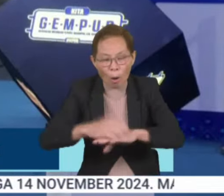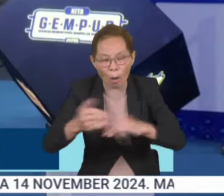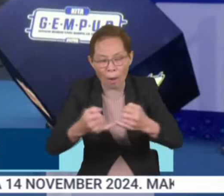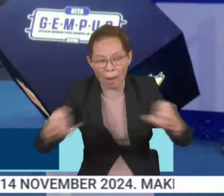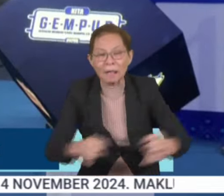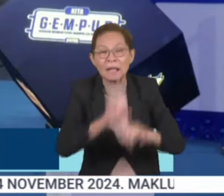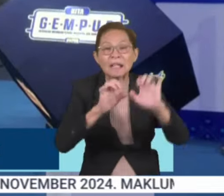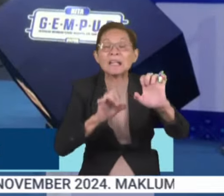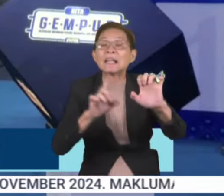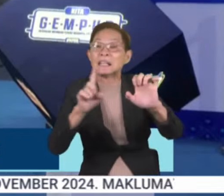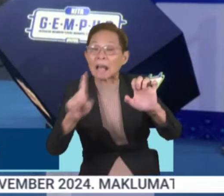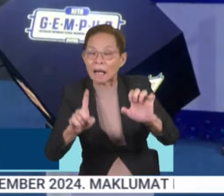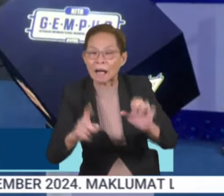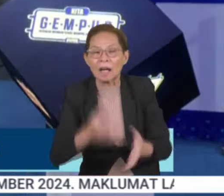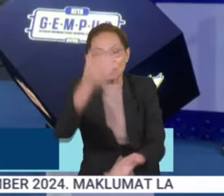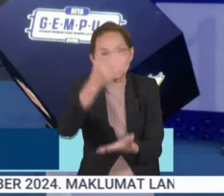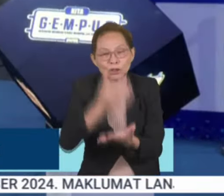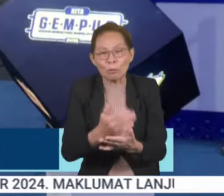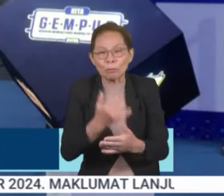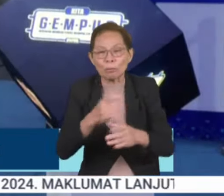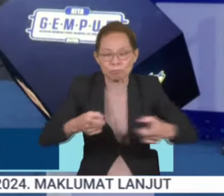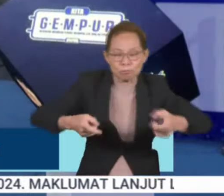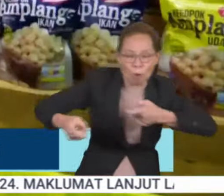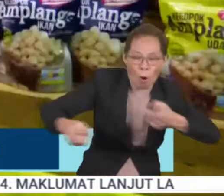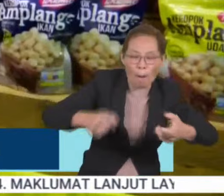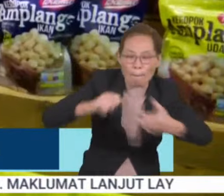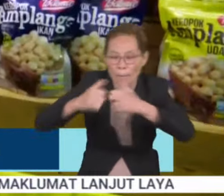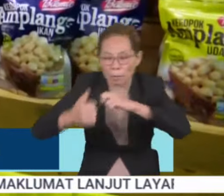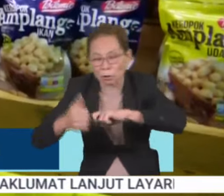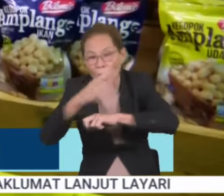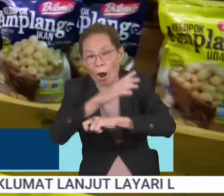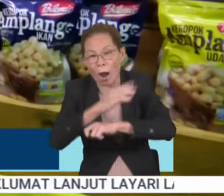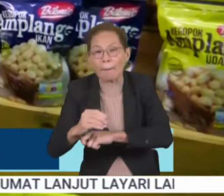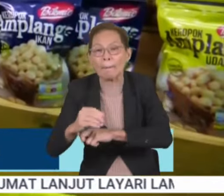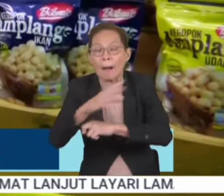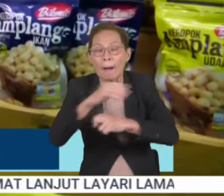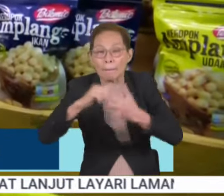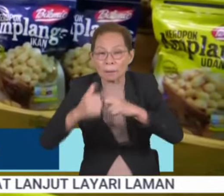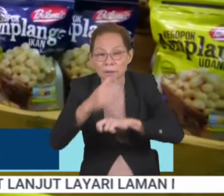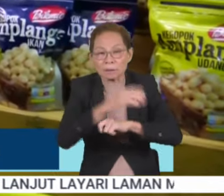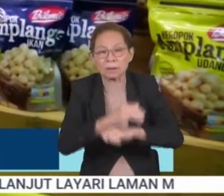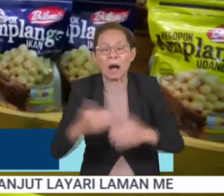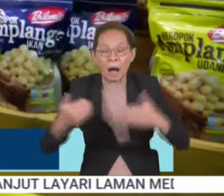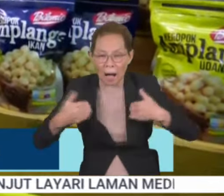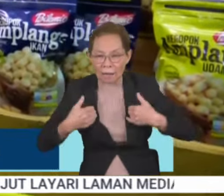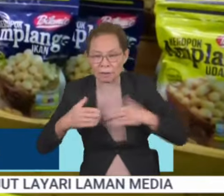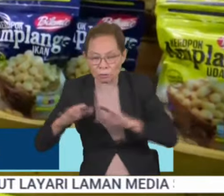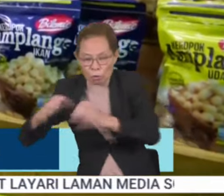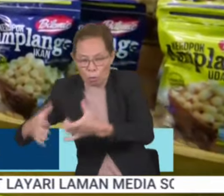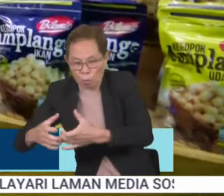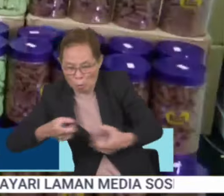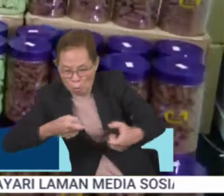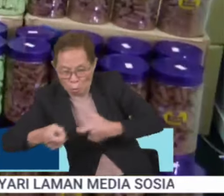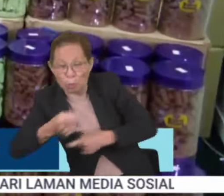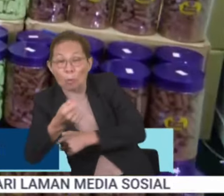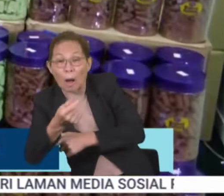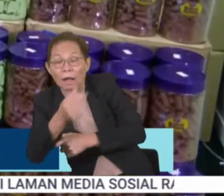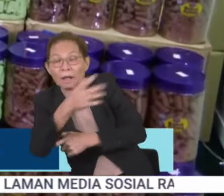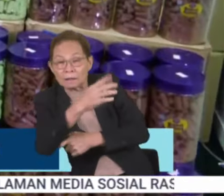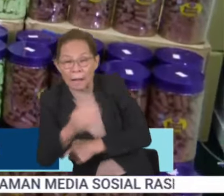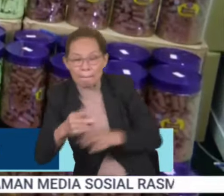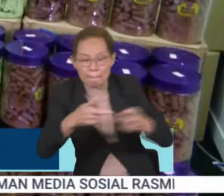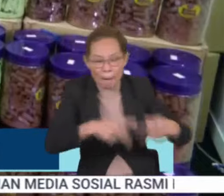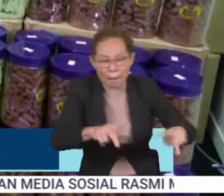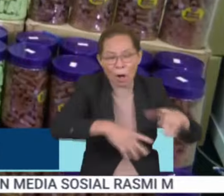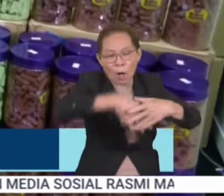talian e-dagang, membantras monopoli bermasalah dan kewujudan kartel dalam bentuk pakatan harga,